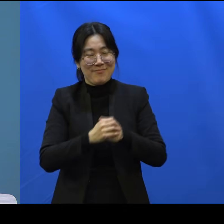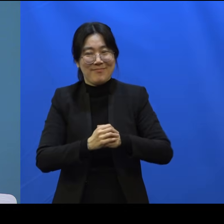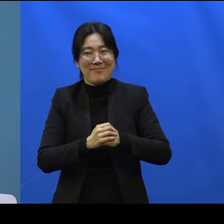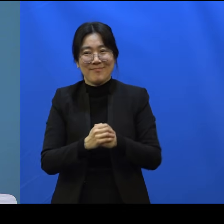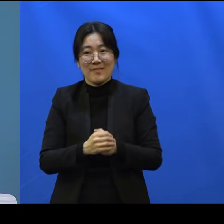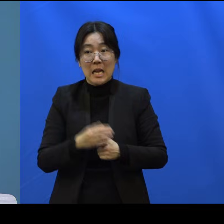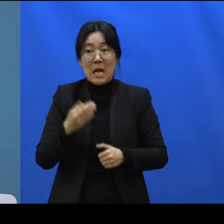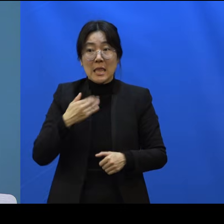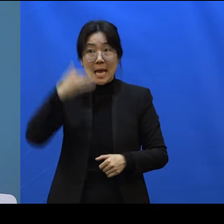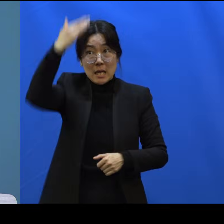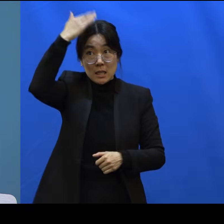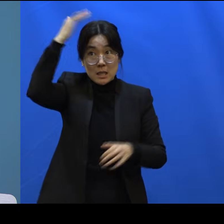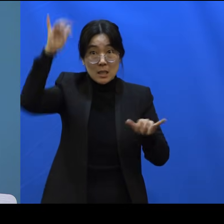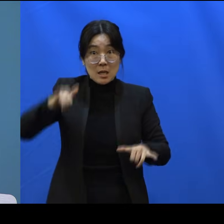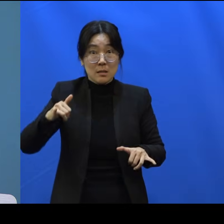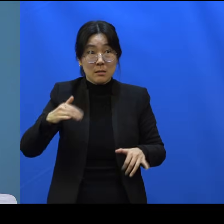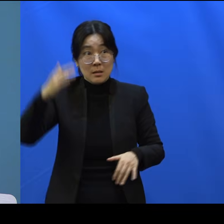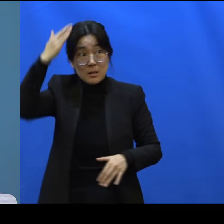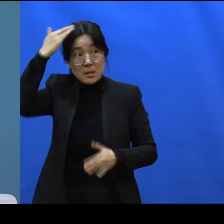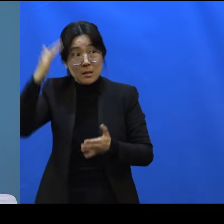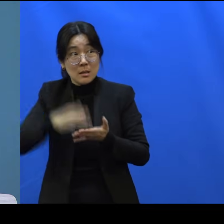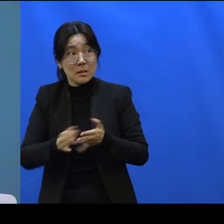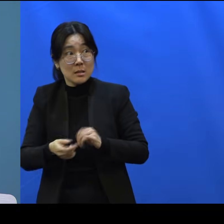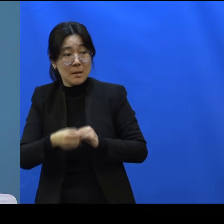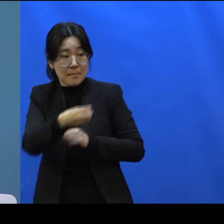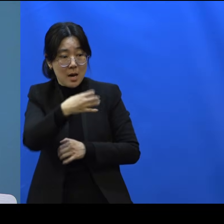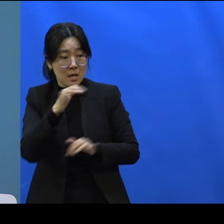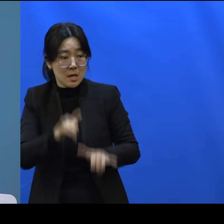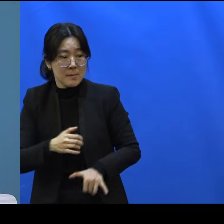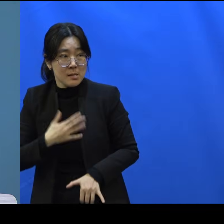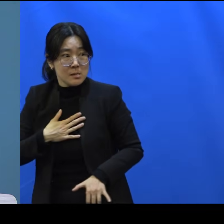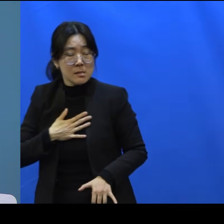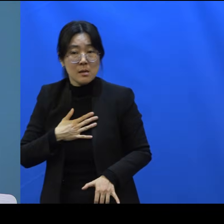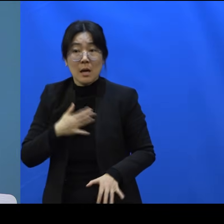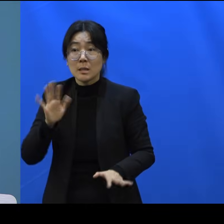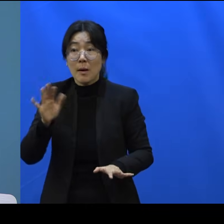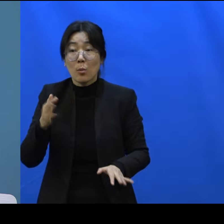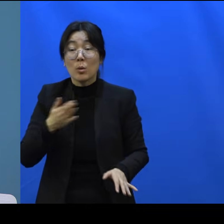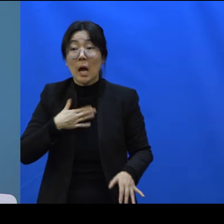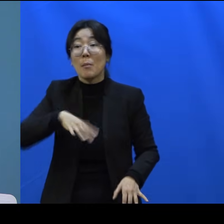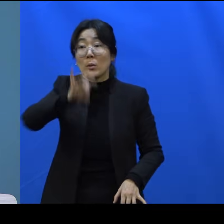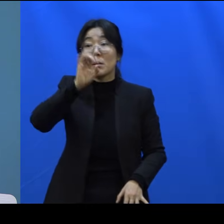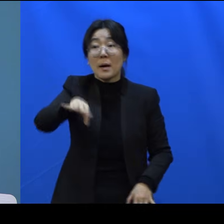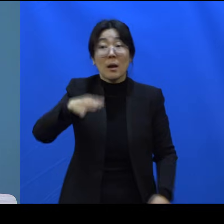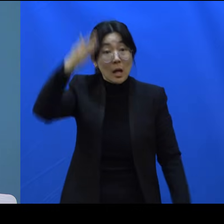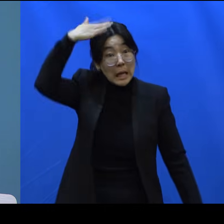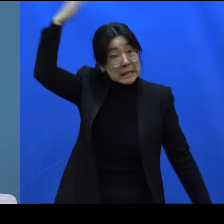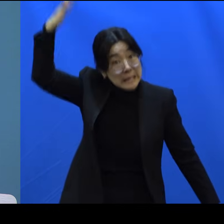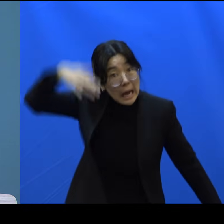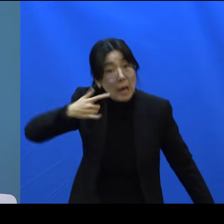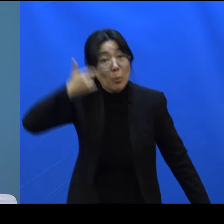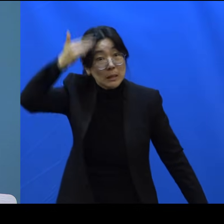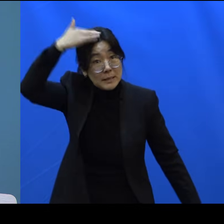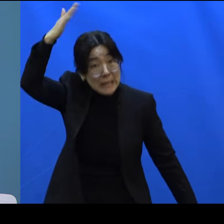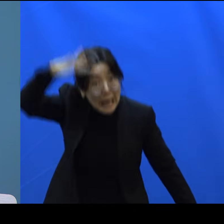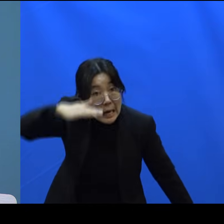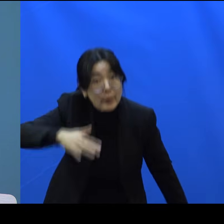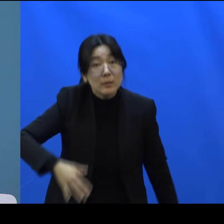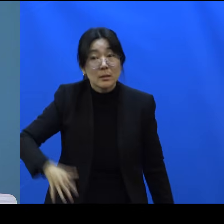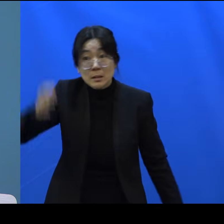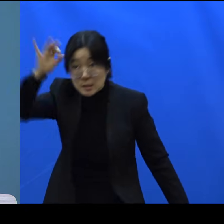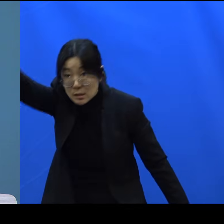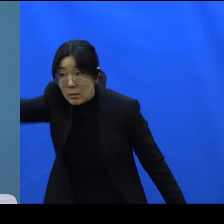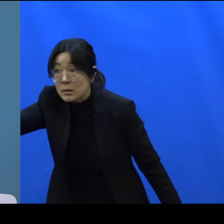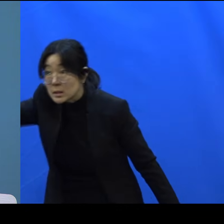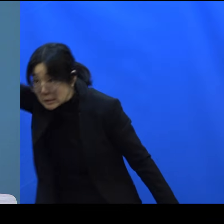그것 때문에 내 인생이 망하지 않아요. 절대 망하지 않아요. 그것 때문에 하나님이 나를